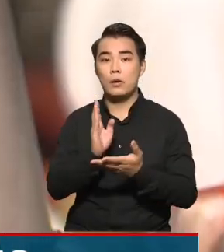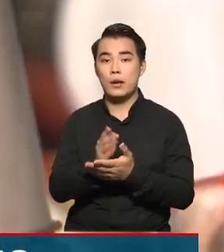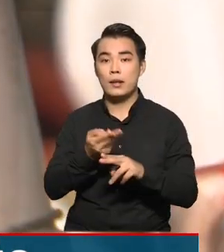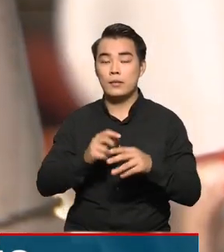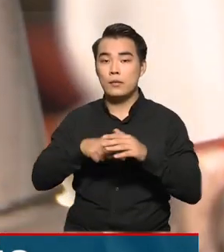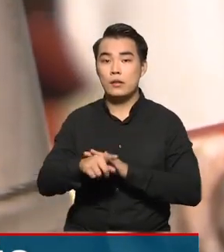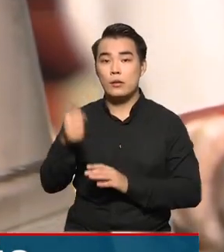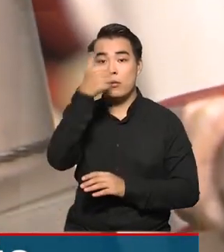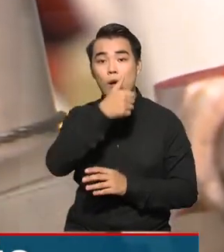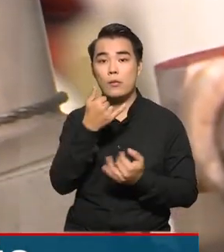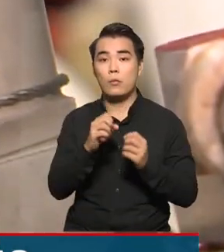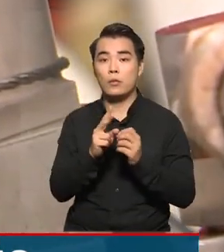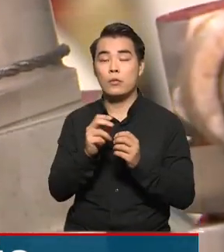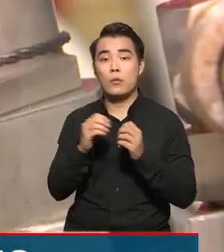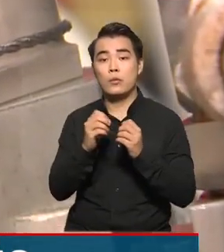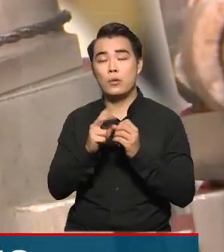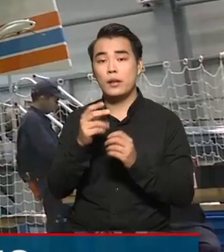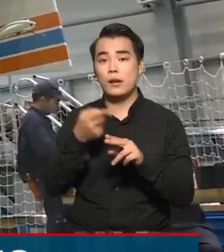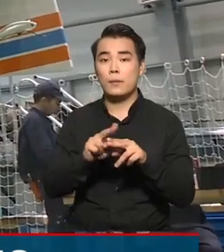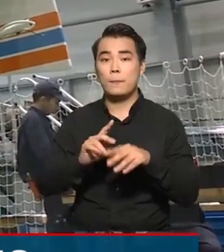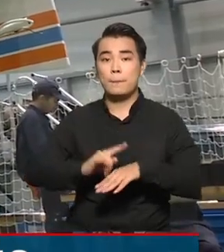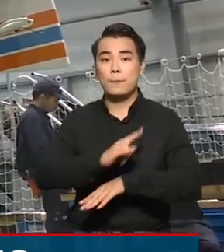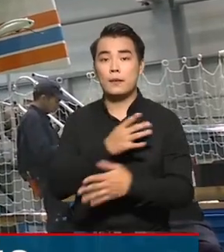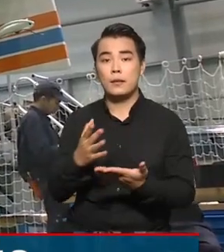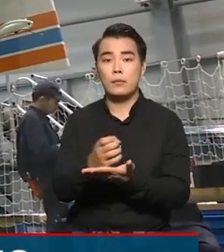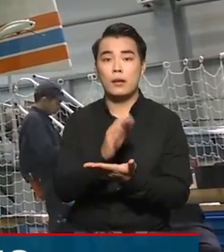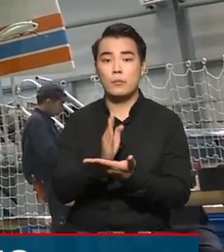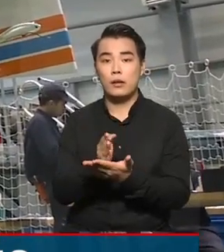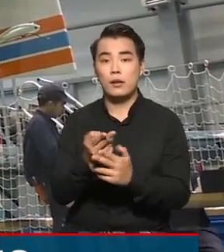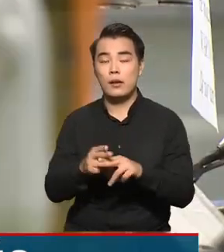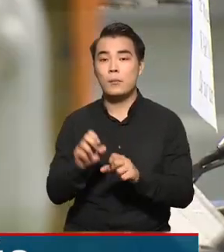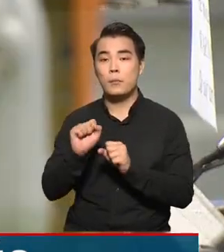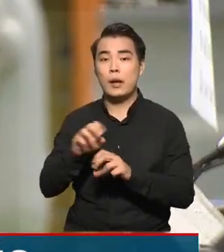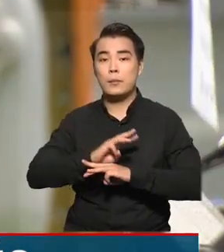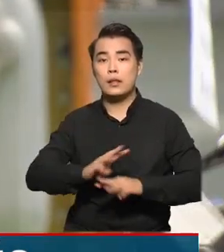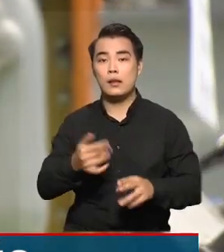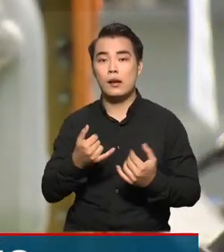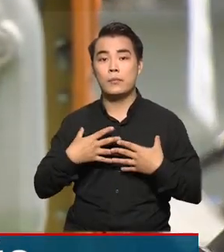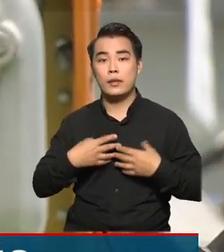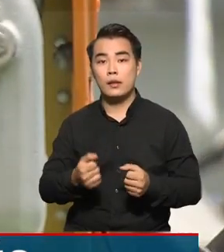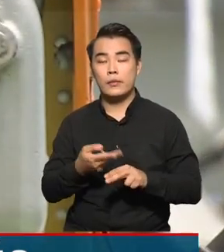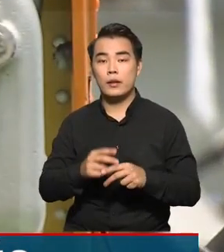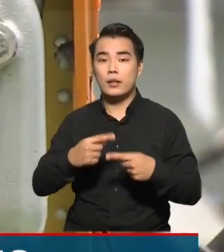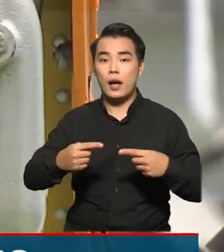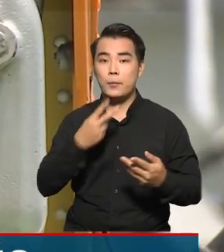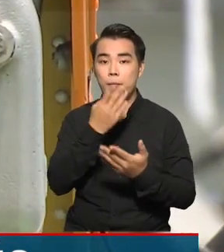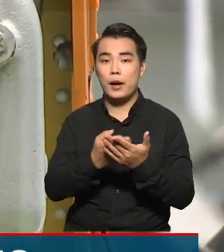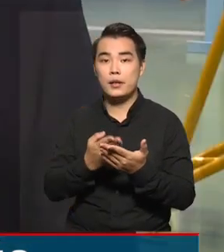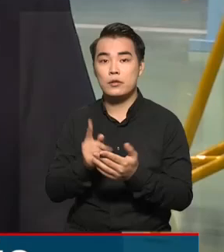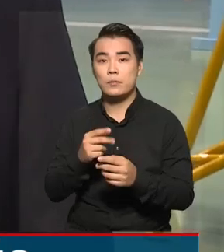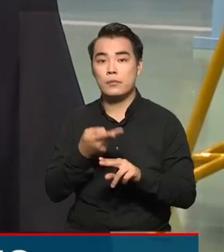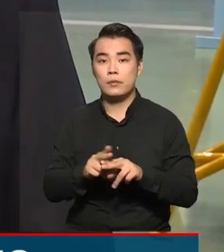арнап жылына 10-12 тікұшақ жинайды. Өндіріс орнының негізгі тұтынушылары қорғаныс министрлігі, денсаулық сақтау және төтенше жағдайлар